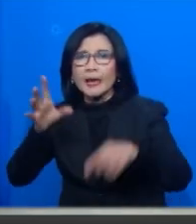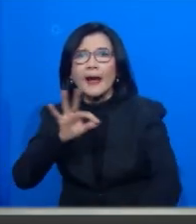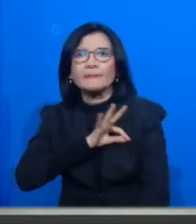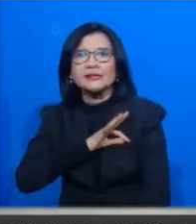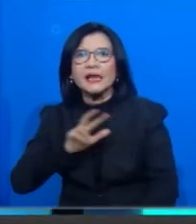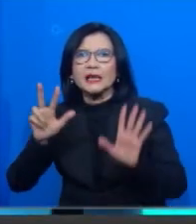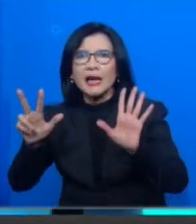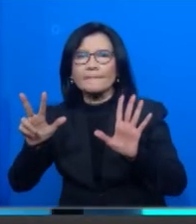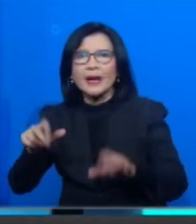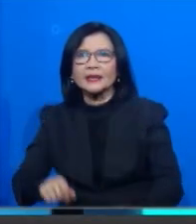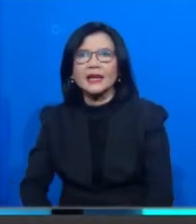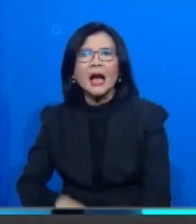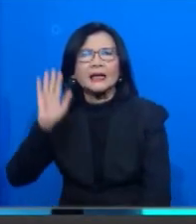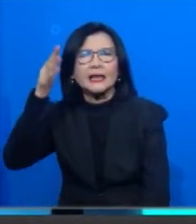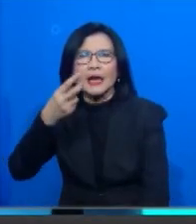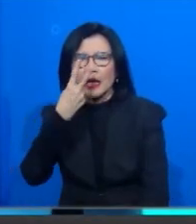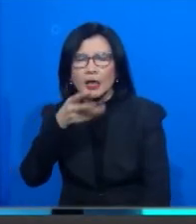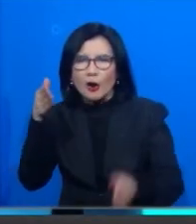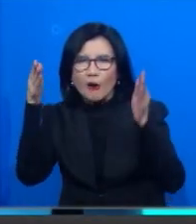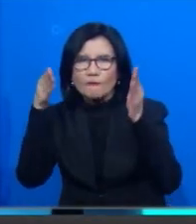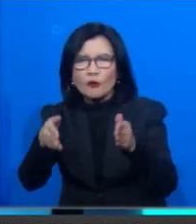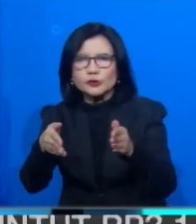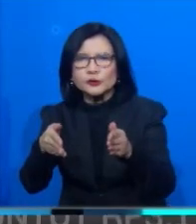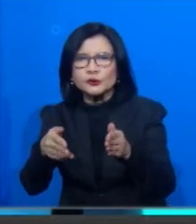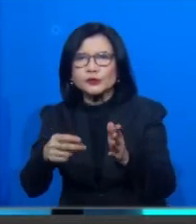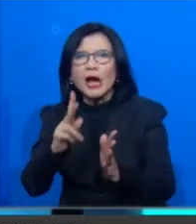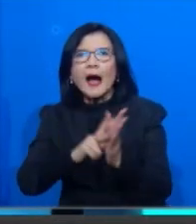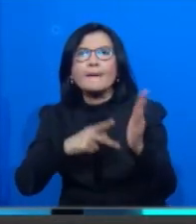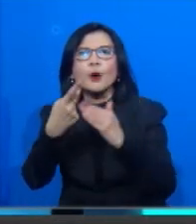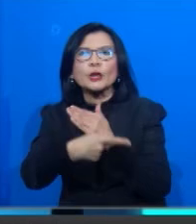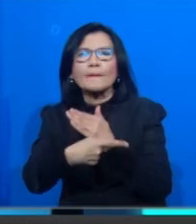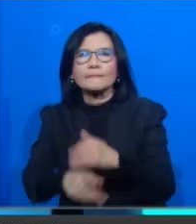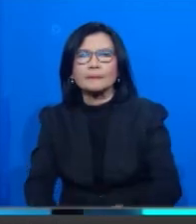Prabowo Subianto akan fokus pada program yang dijanjikannya saat kampanye.